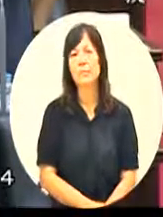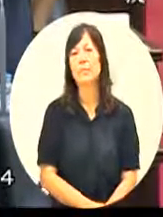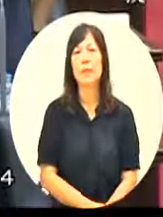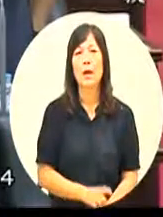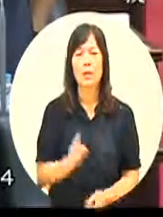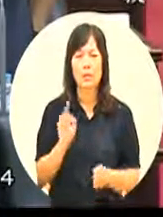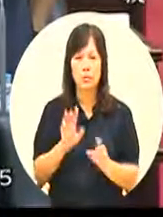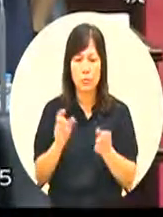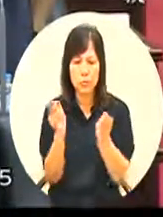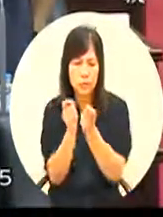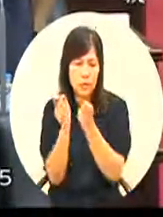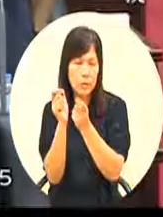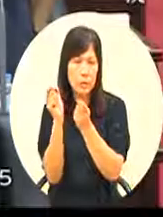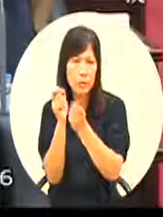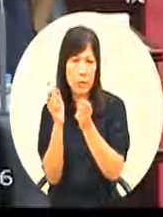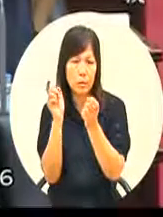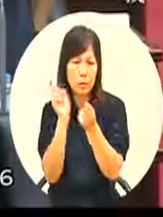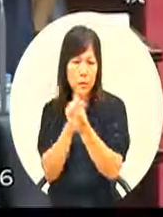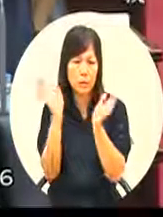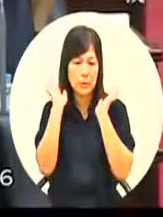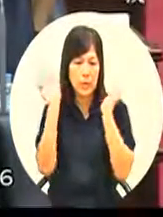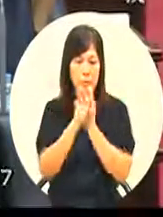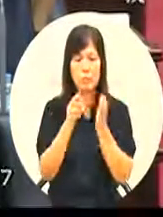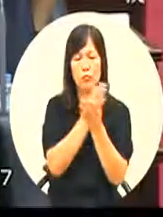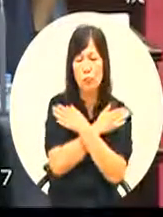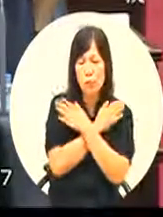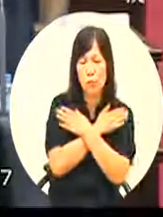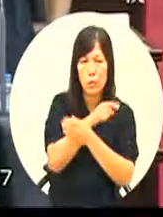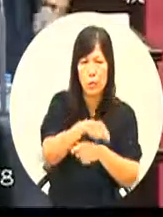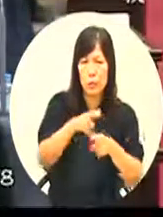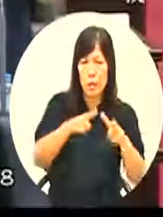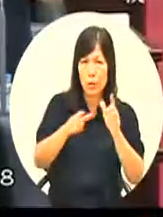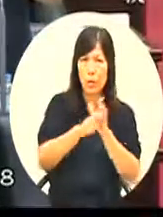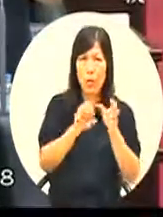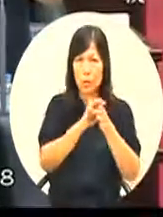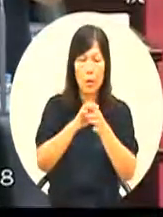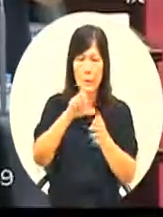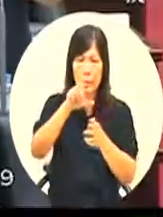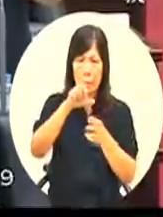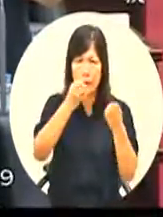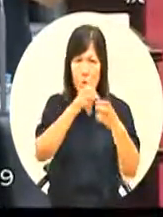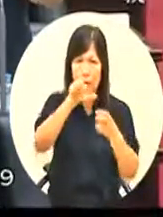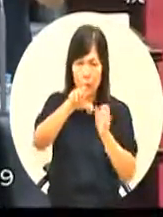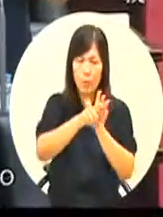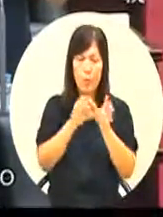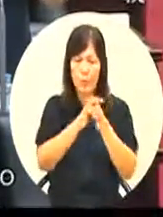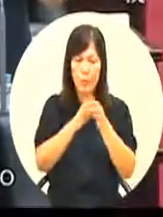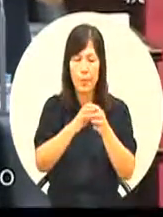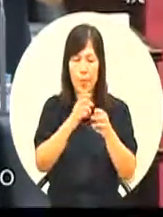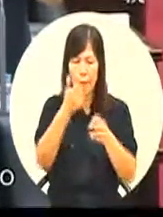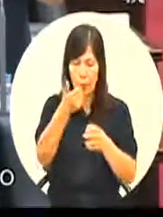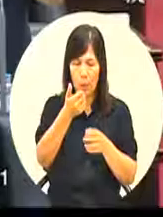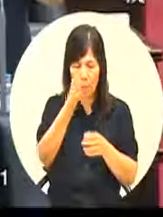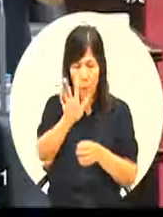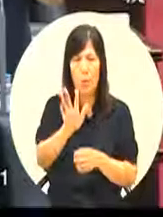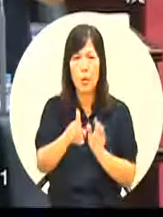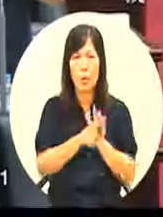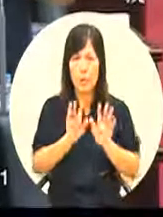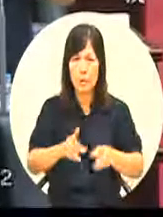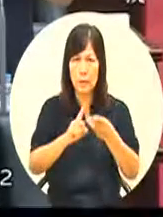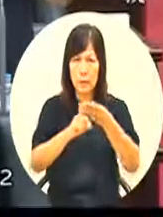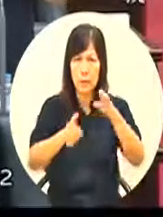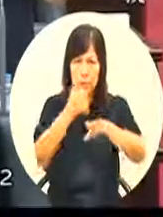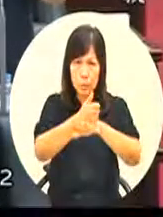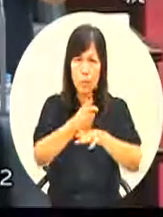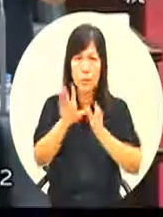小朋友的这个幼儿园、幼稚园这个相关的议题哈，我们比较关心一点。那我们今天的主席哈，你